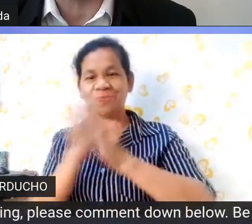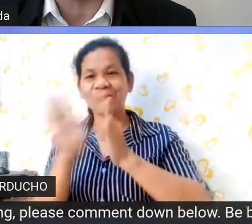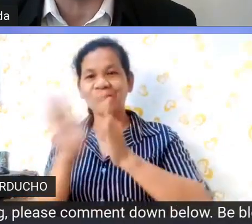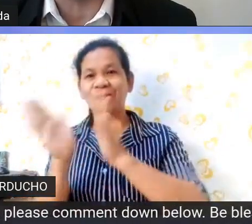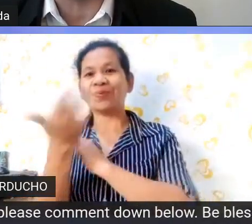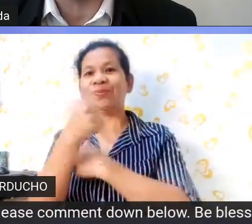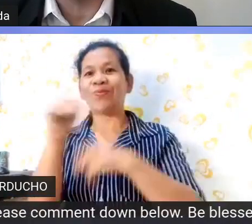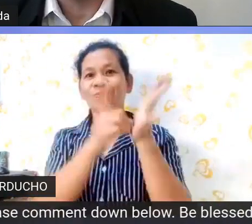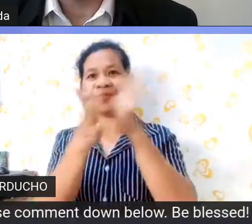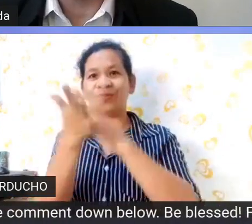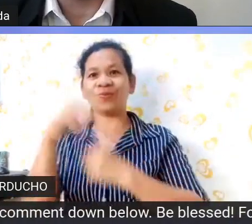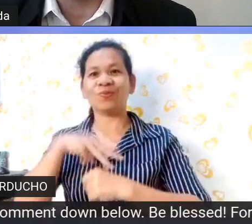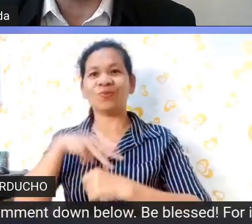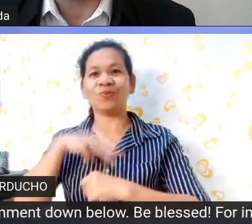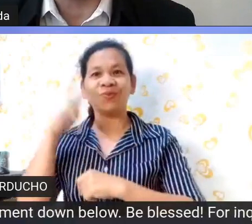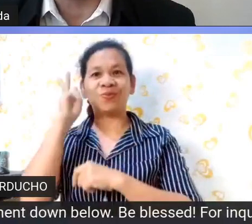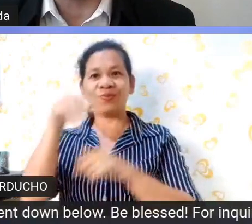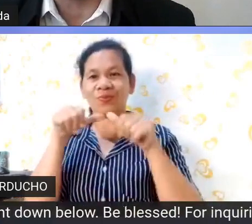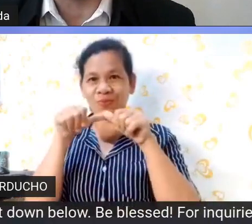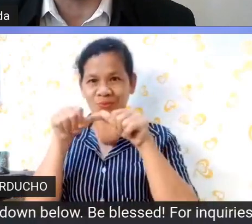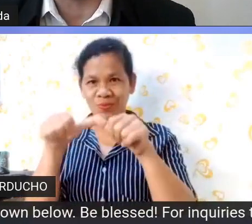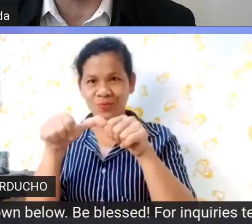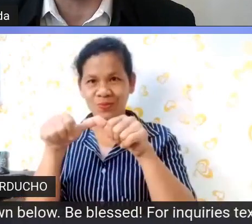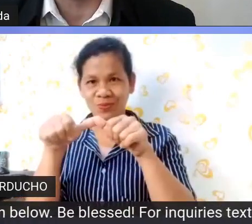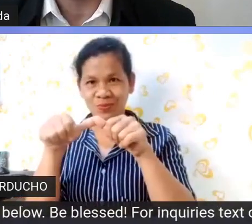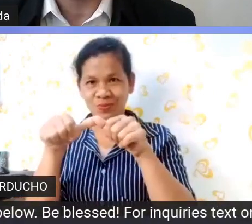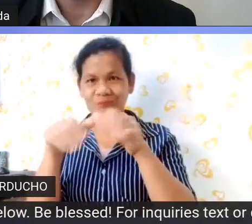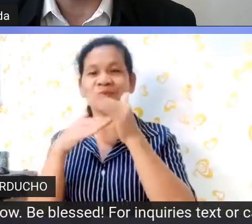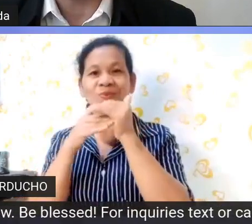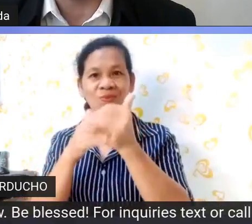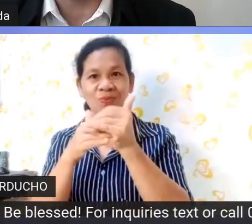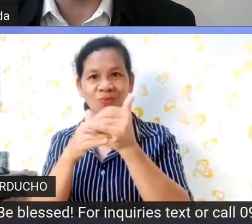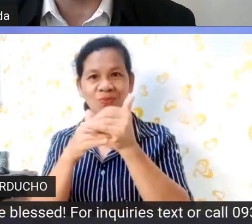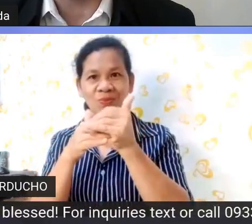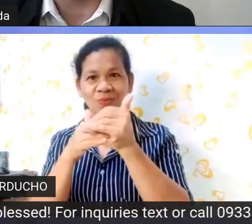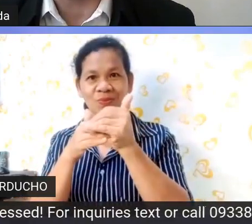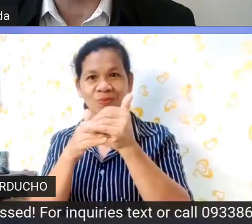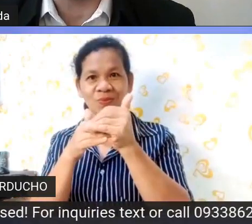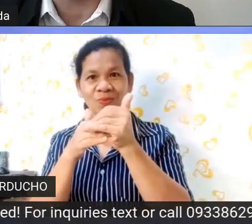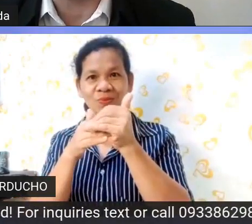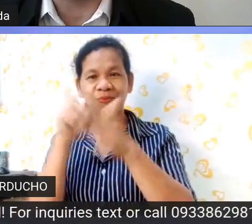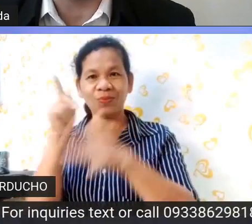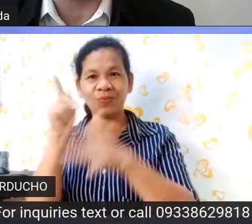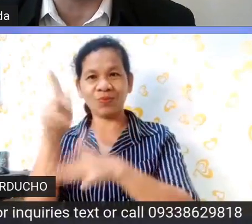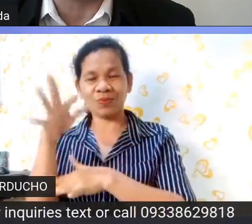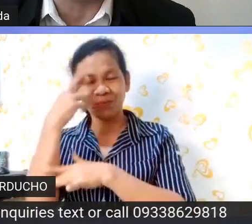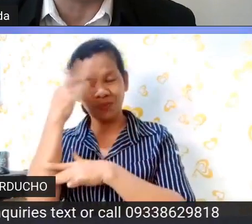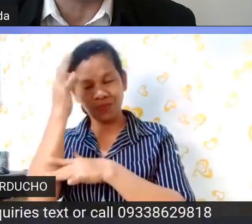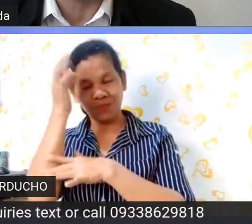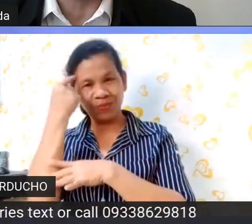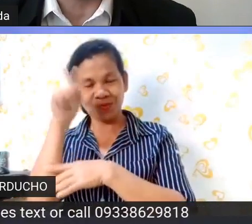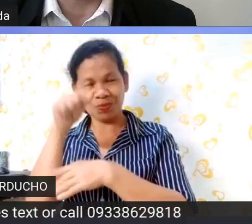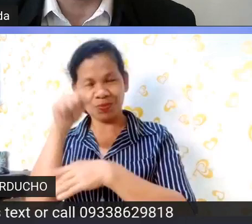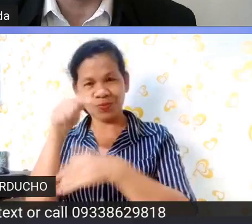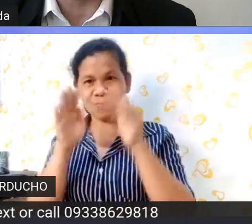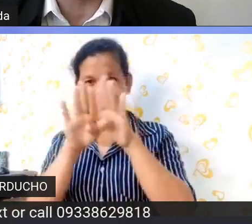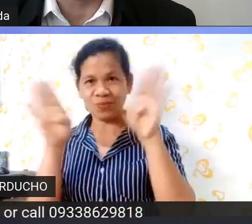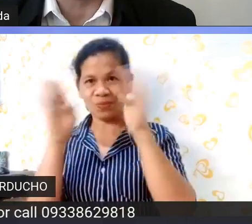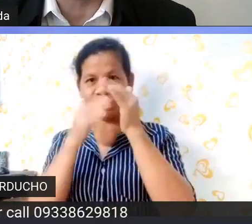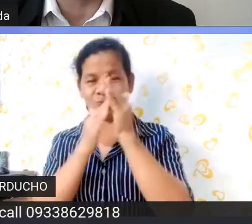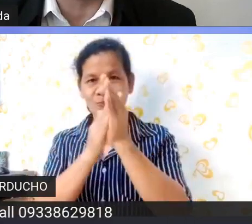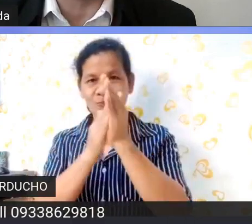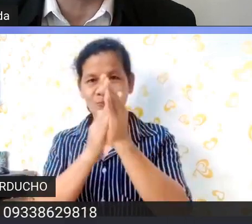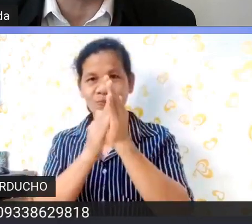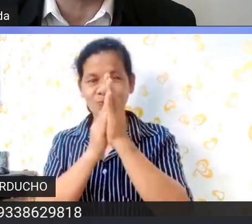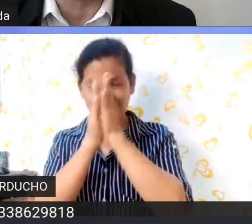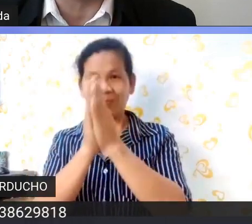po'y magpapatuloy at tayo ay pangungunahan ni Pastor Roosevelt sa opening prayer. At of course,